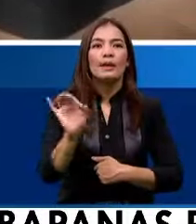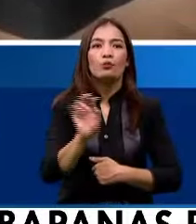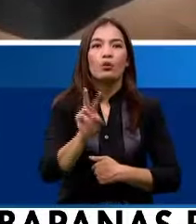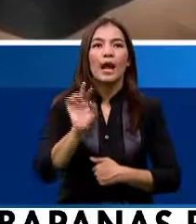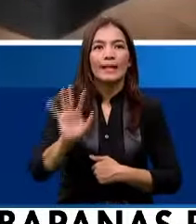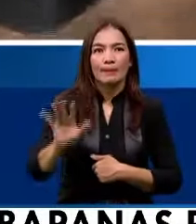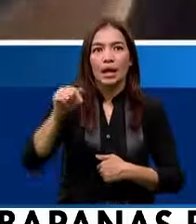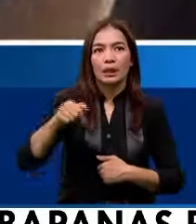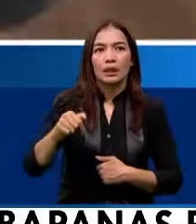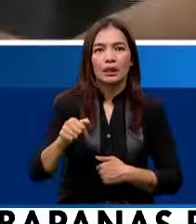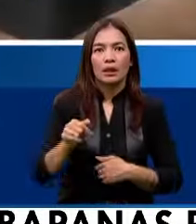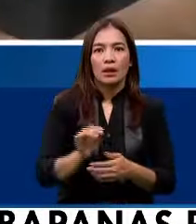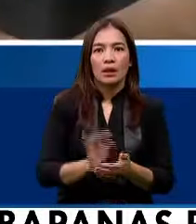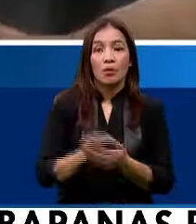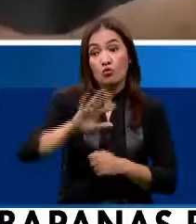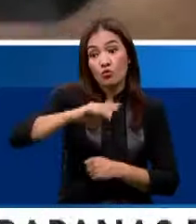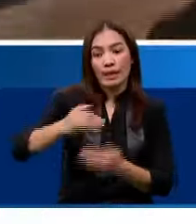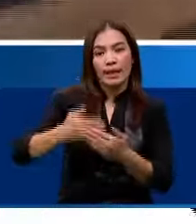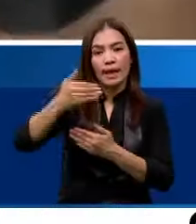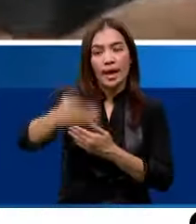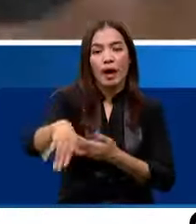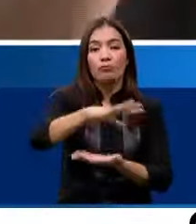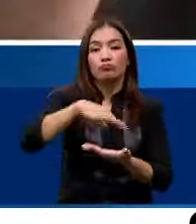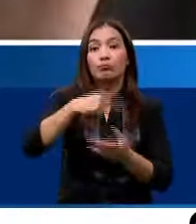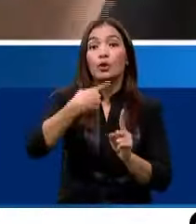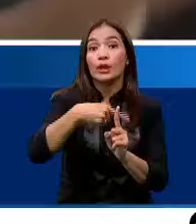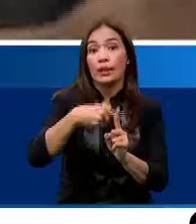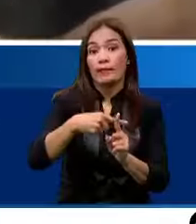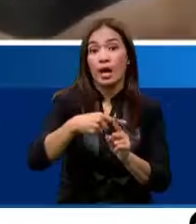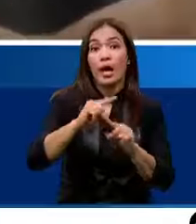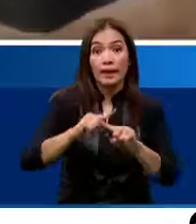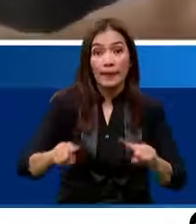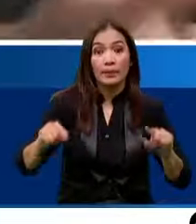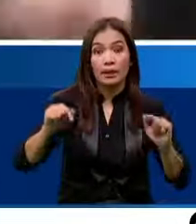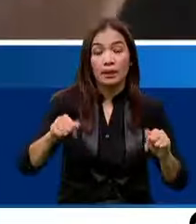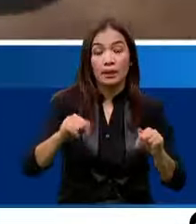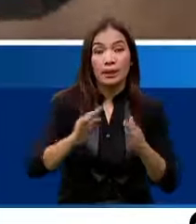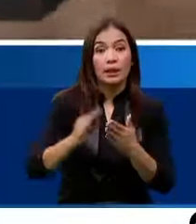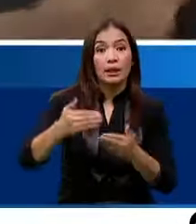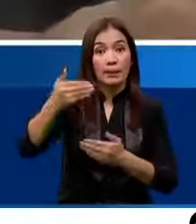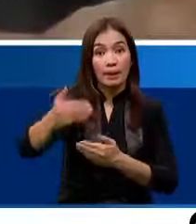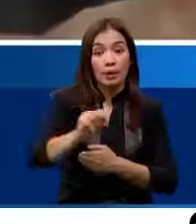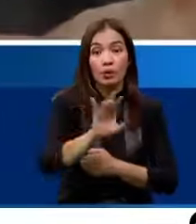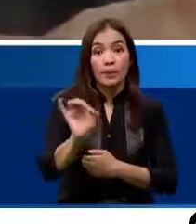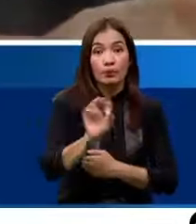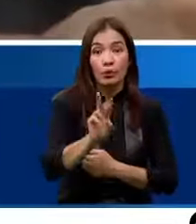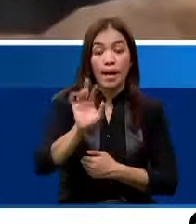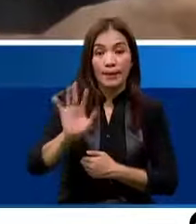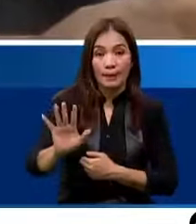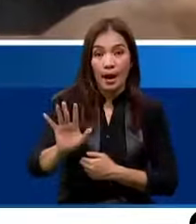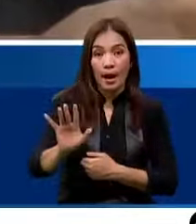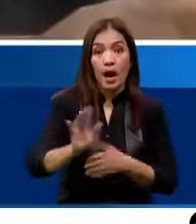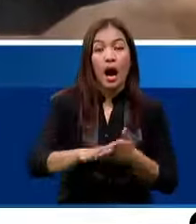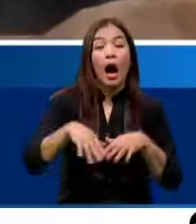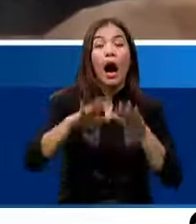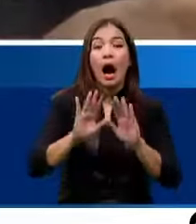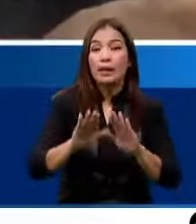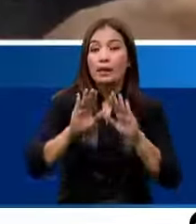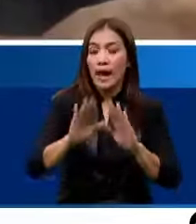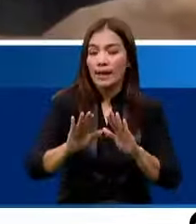ee apa nanti ada dampak positifnya tapi tidak di 2025 artinya ketika itu dilakukan maka hati-hati ada